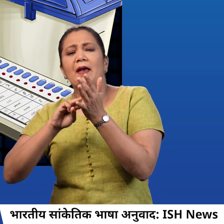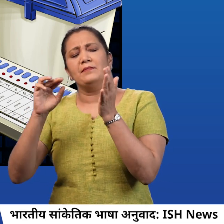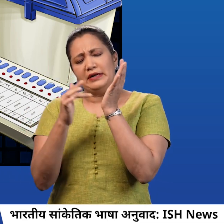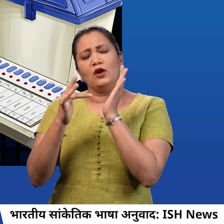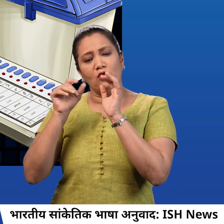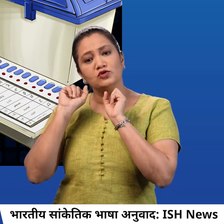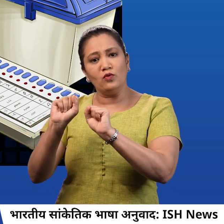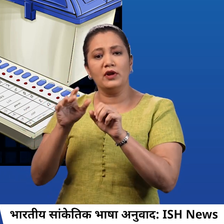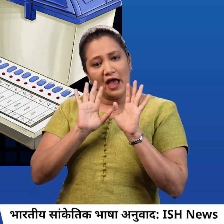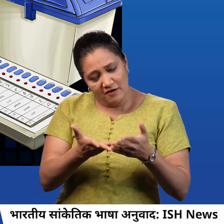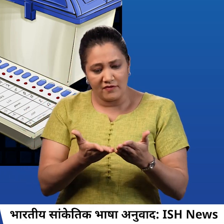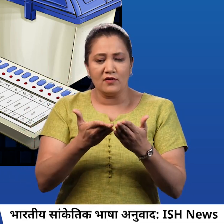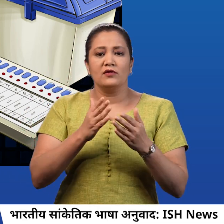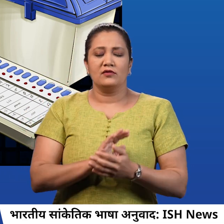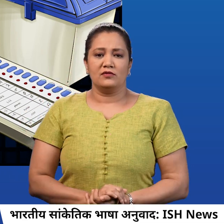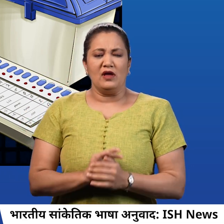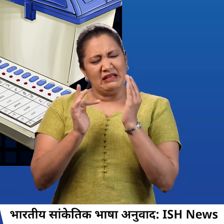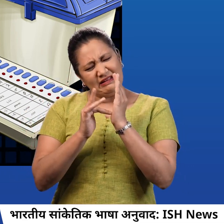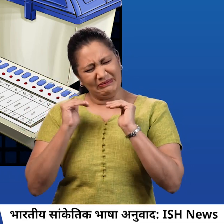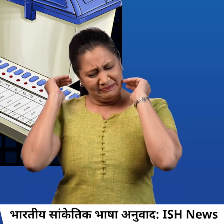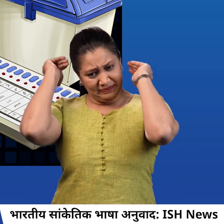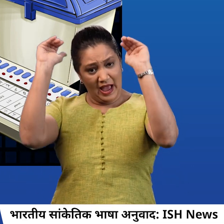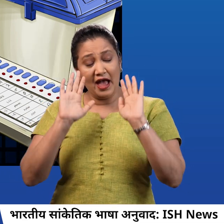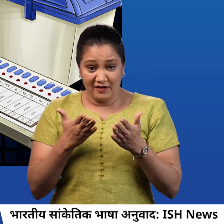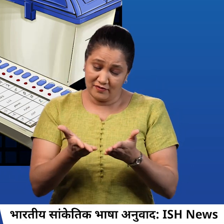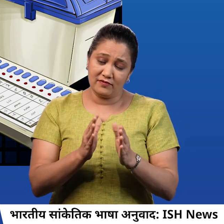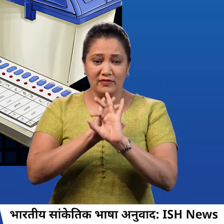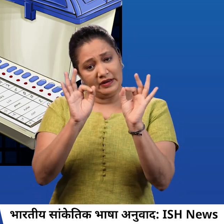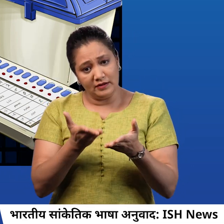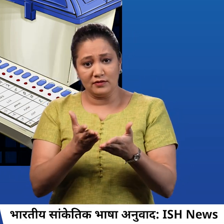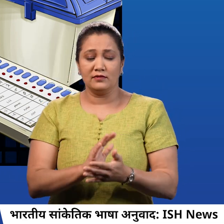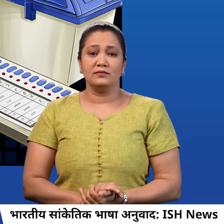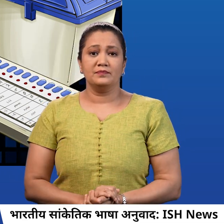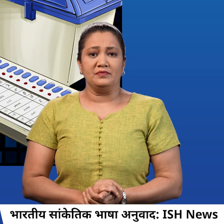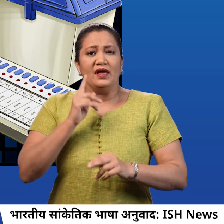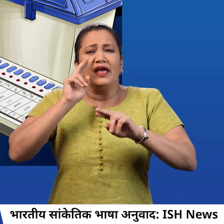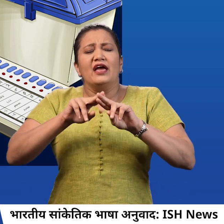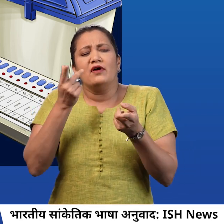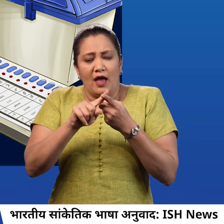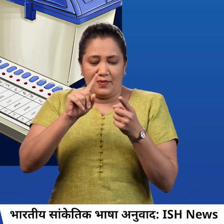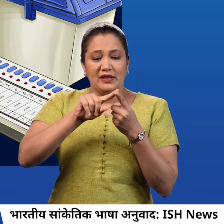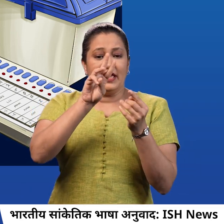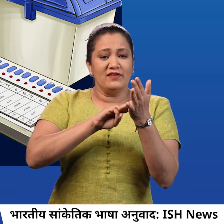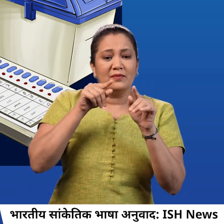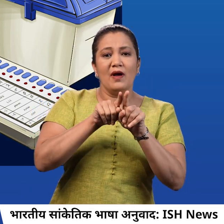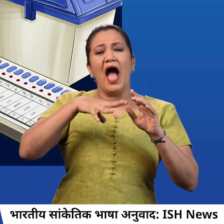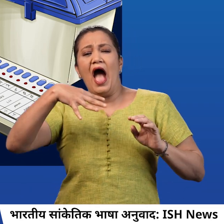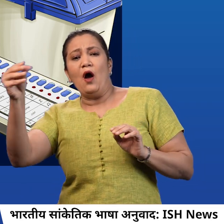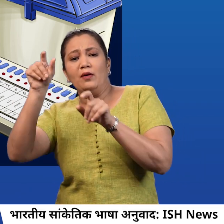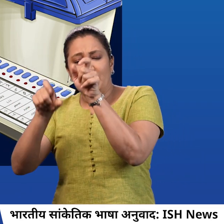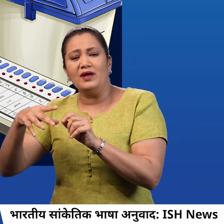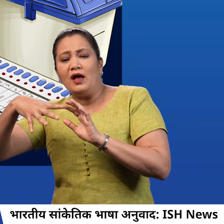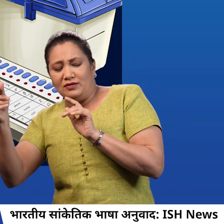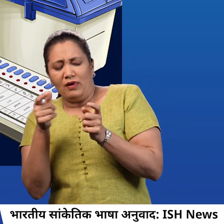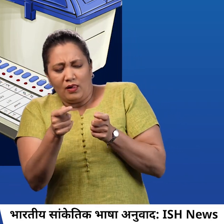डिटेक्शन मॉड्यूल अर्थात UADM ही अत्याधुनिक तंत्रज्ञानाधारित प्रणाली स्थापित केली आहे. जर का EVM मधल्या मायक्रो